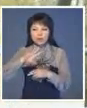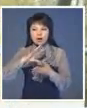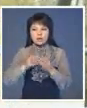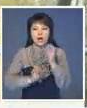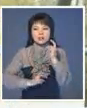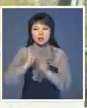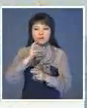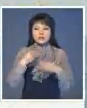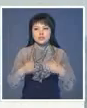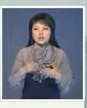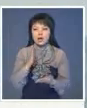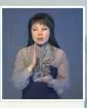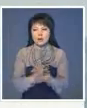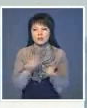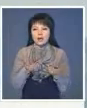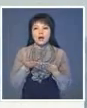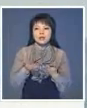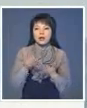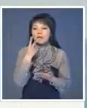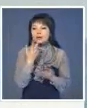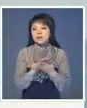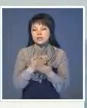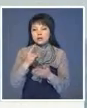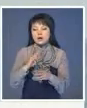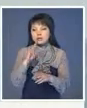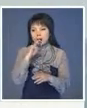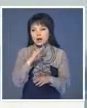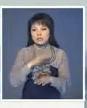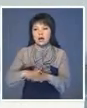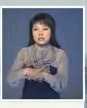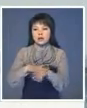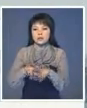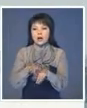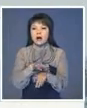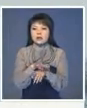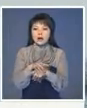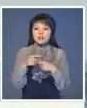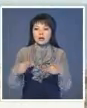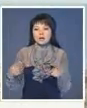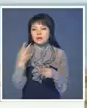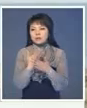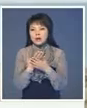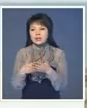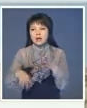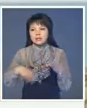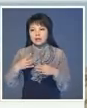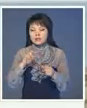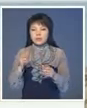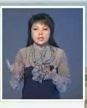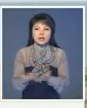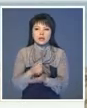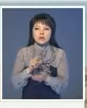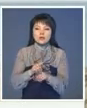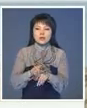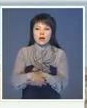шығаратын зауытымыз бар. Мынау кемелер шеруі көшін Қазақстан зымыранды артиллериялық кораблі бастап келеді. Оның ізін Семсер, Жеңіс,